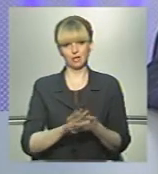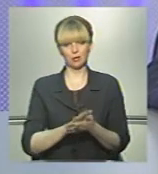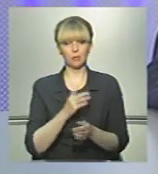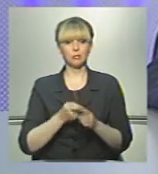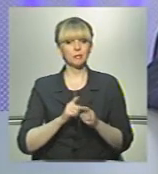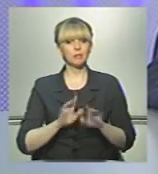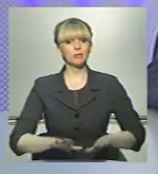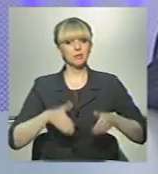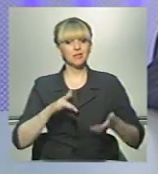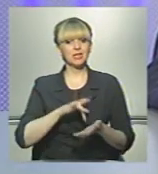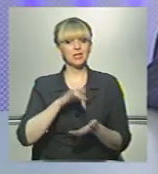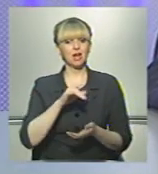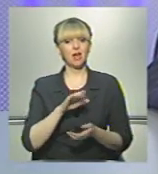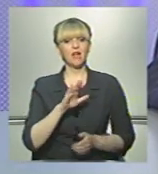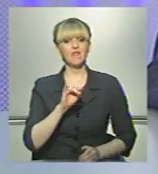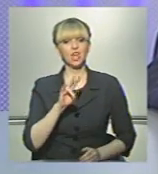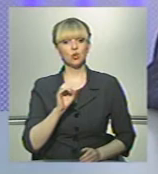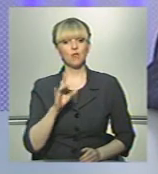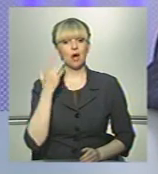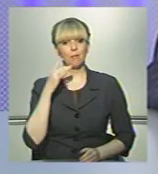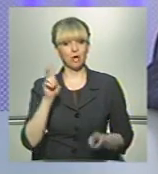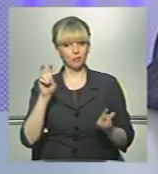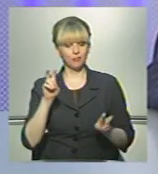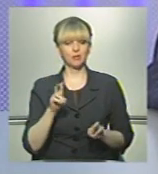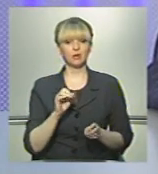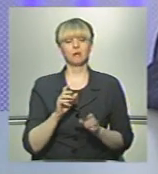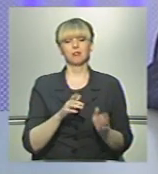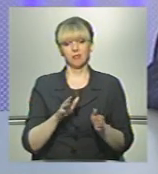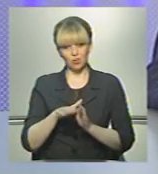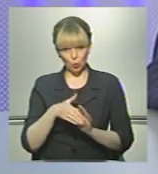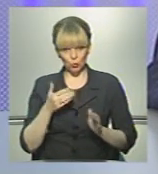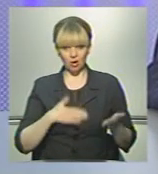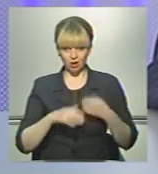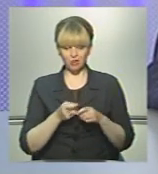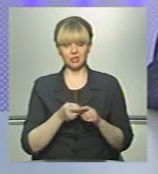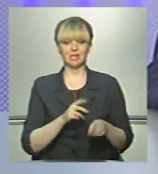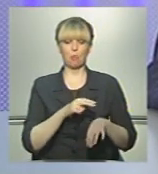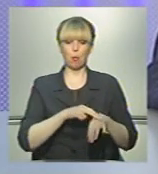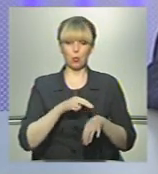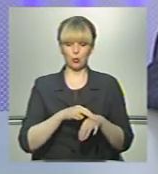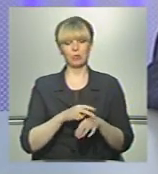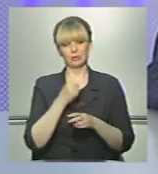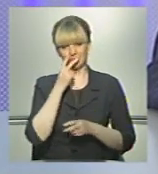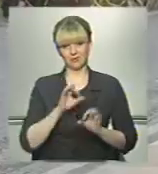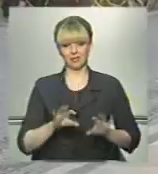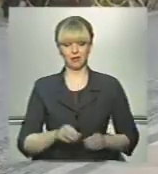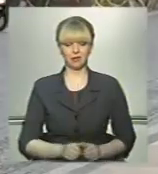Це ініціатива центру «Вікно в Америку». Чи радо відгукнулися на таку пропозицію патрульні, розкажемо